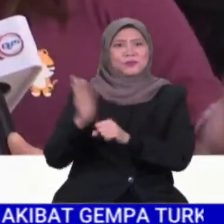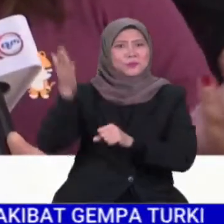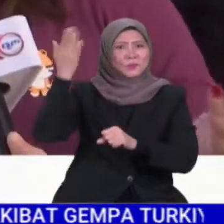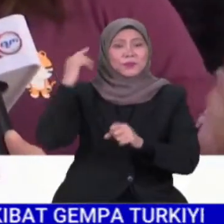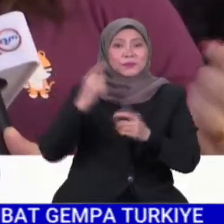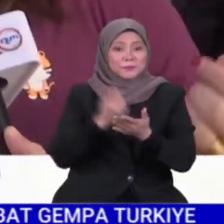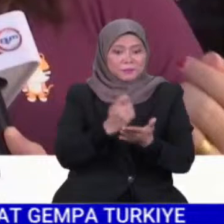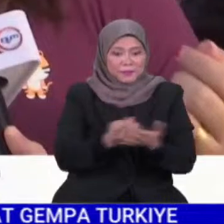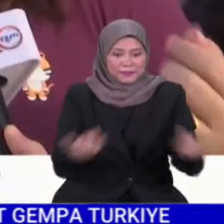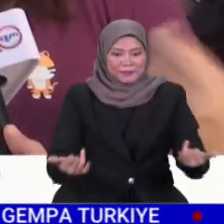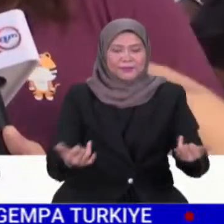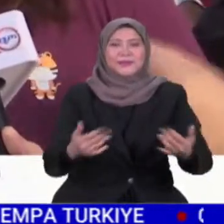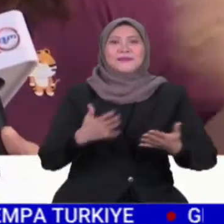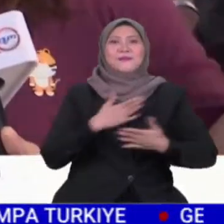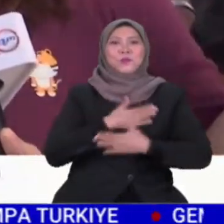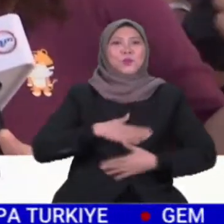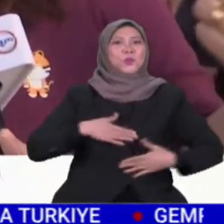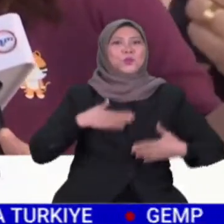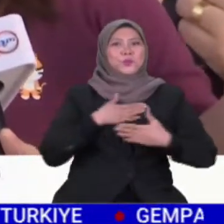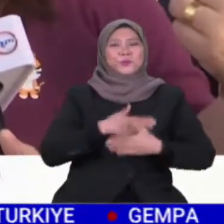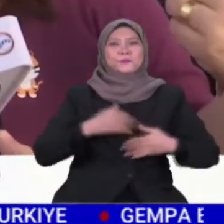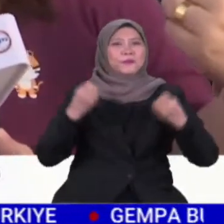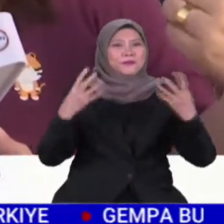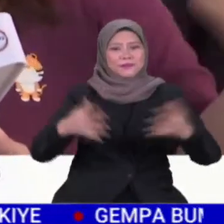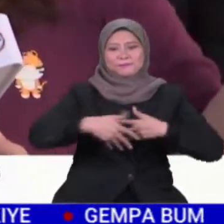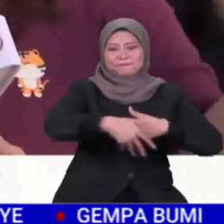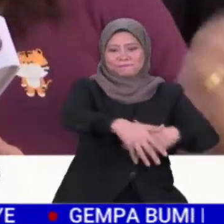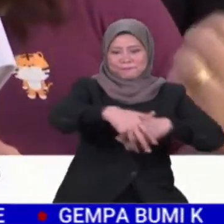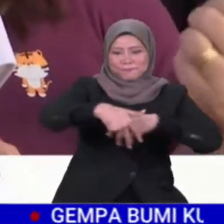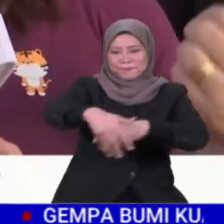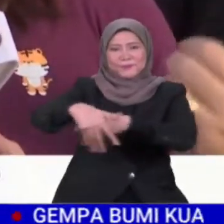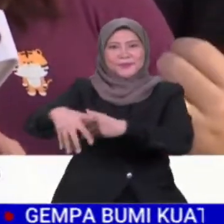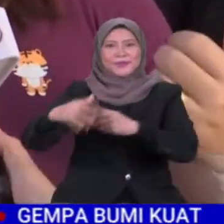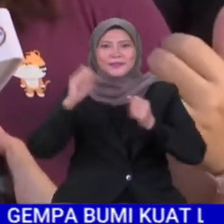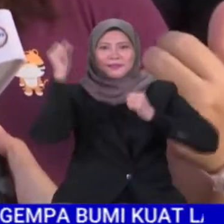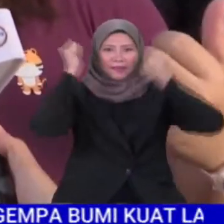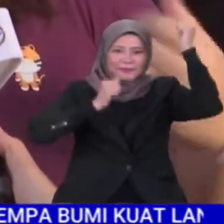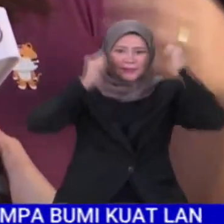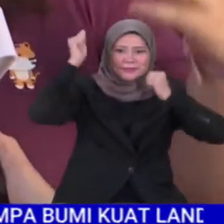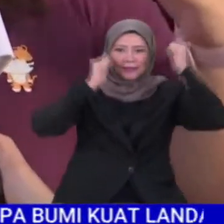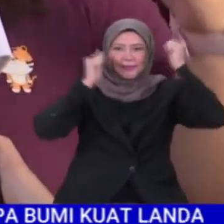kan tiba-tiba meriah. Banyak ada perarakan, tengok tarian singa,